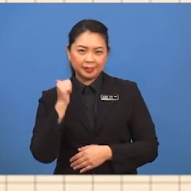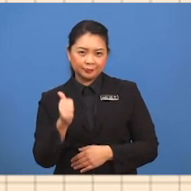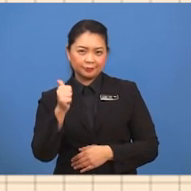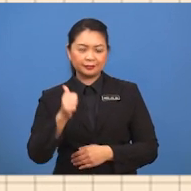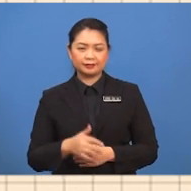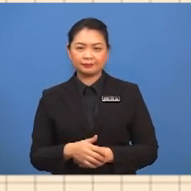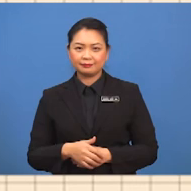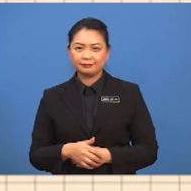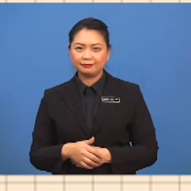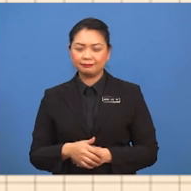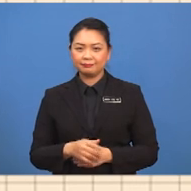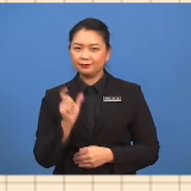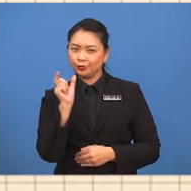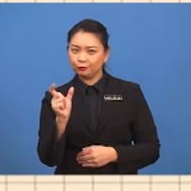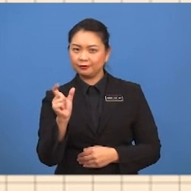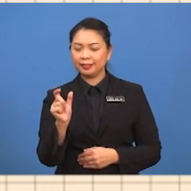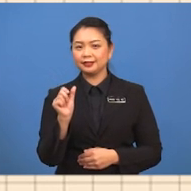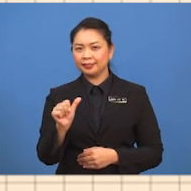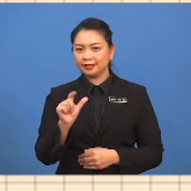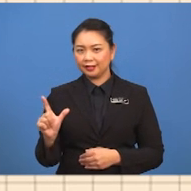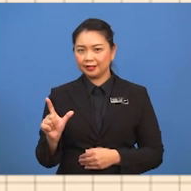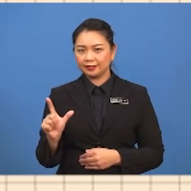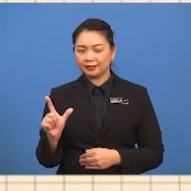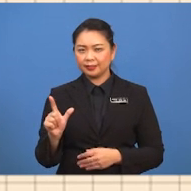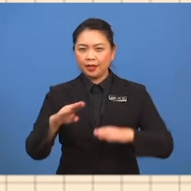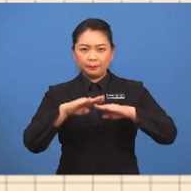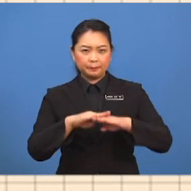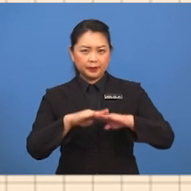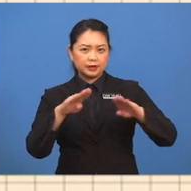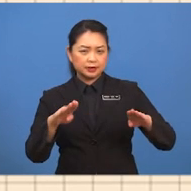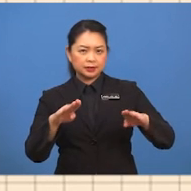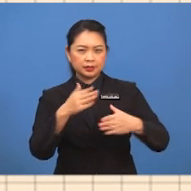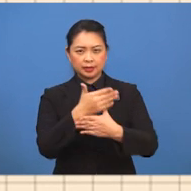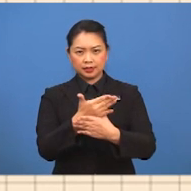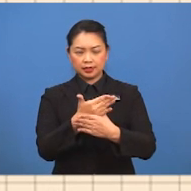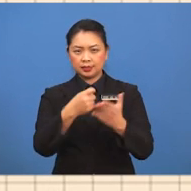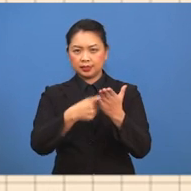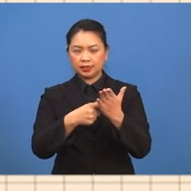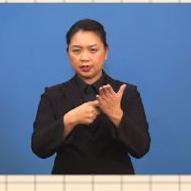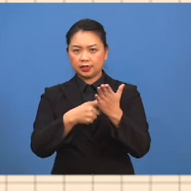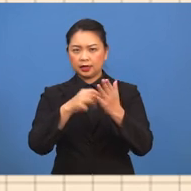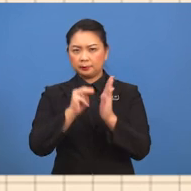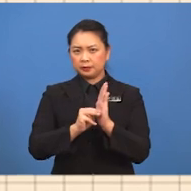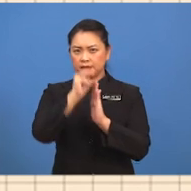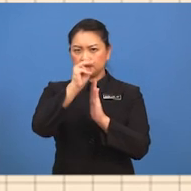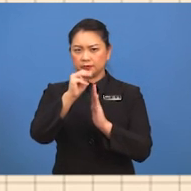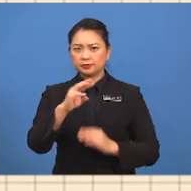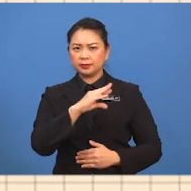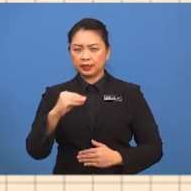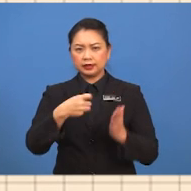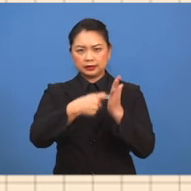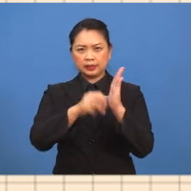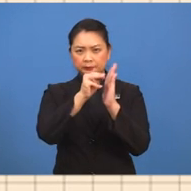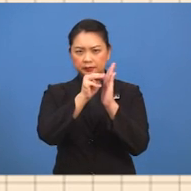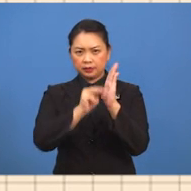Bagus. Julat ialah beza antara nilai maksimum dan